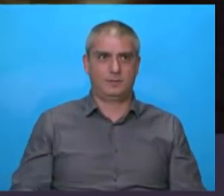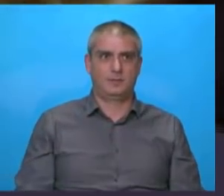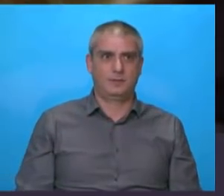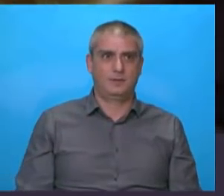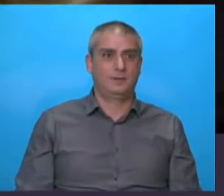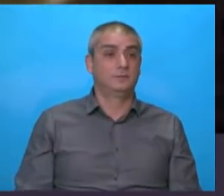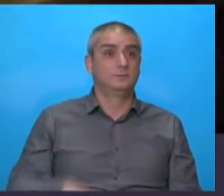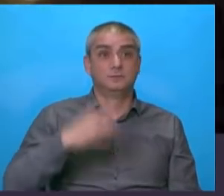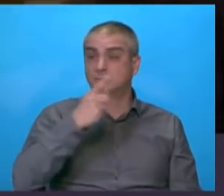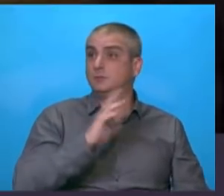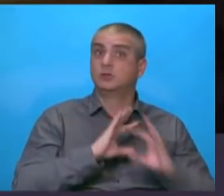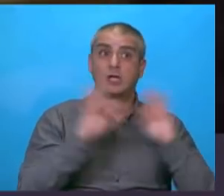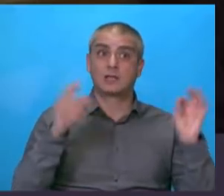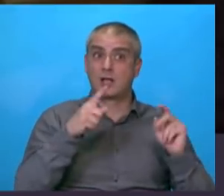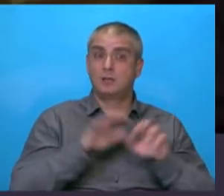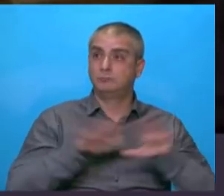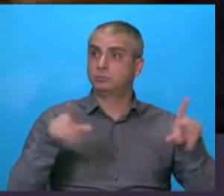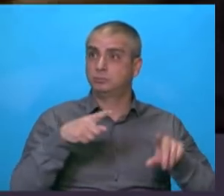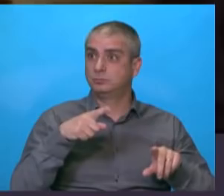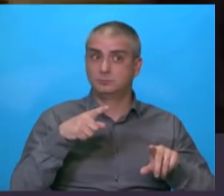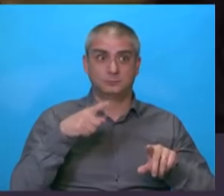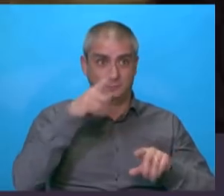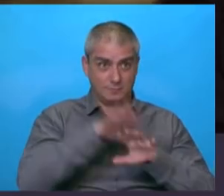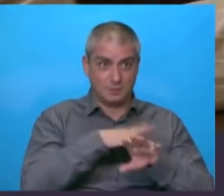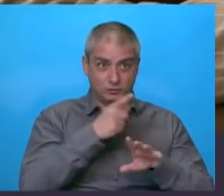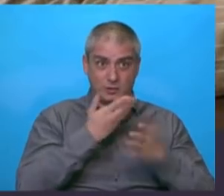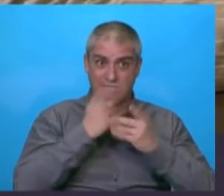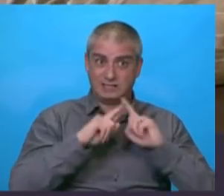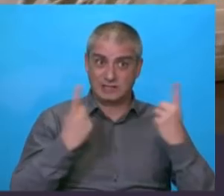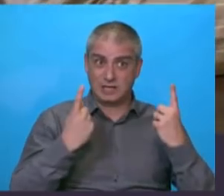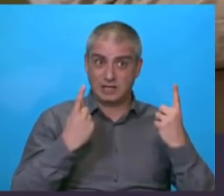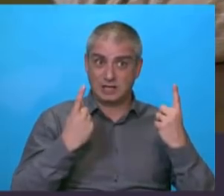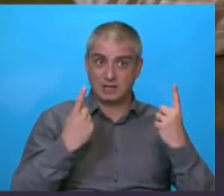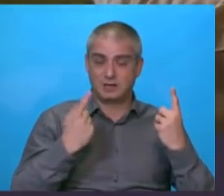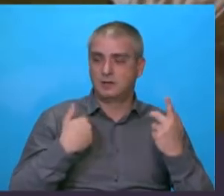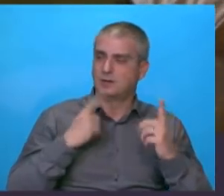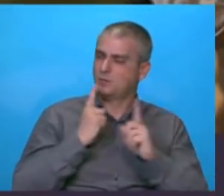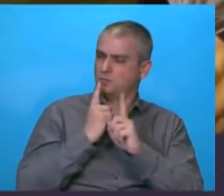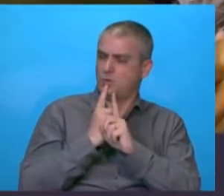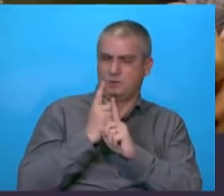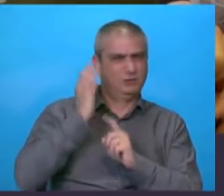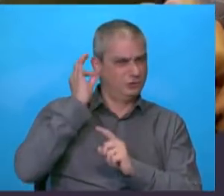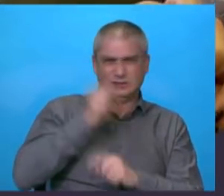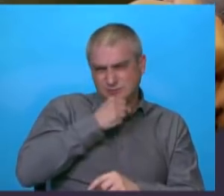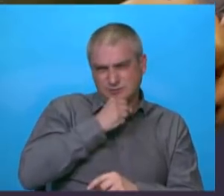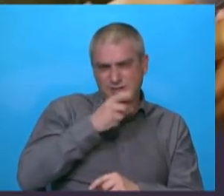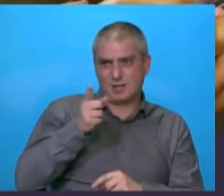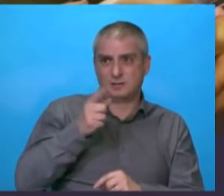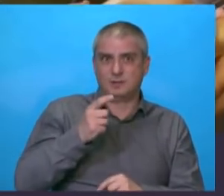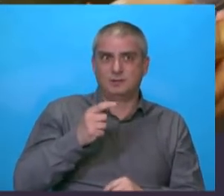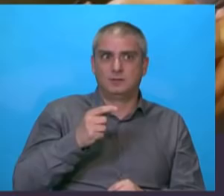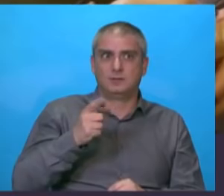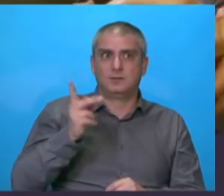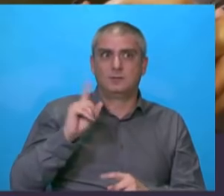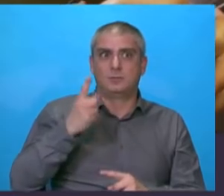מאז שהקורונה פרץ, את מרגישה יחס אחר? עמדנו מול איזשהו סבתא,